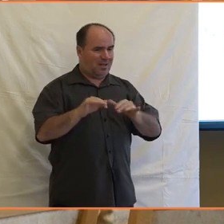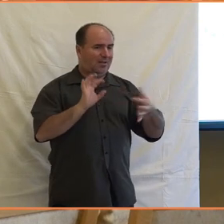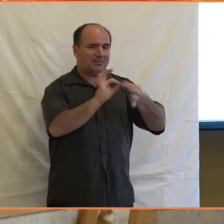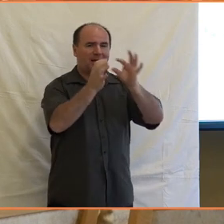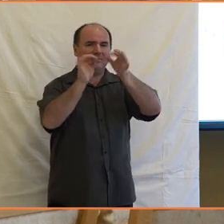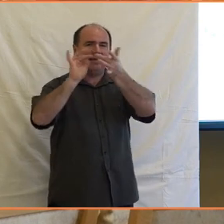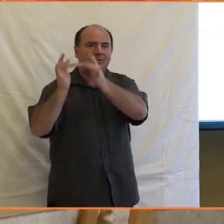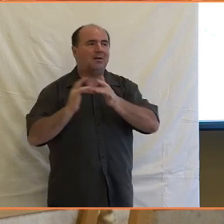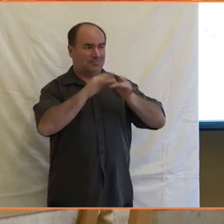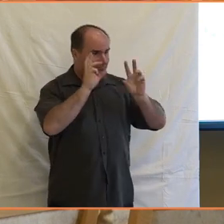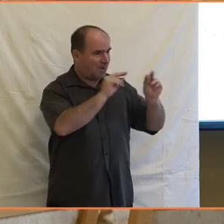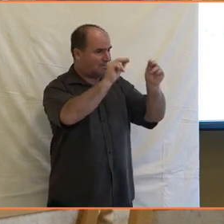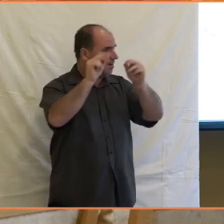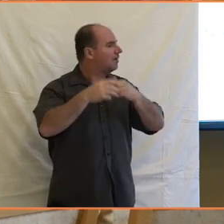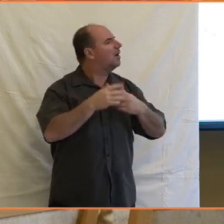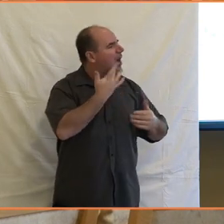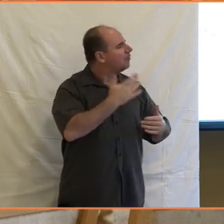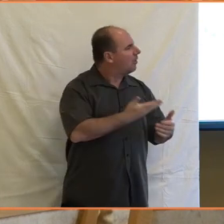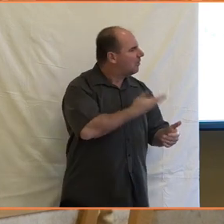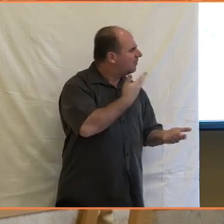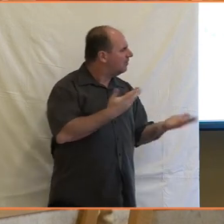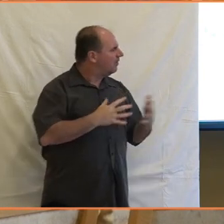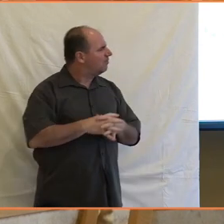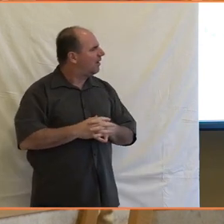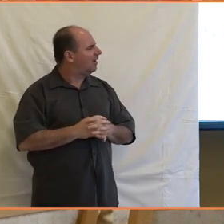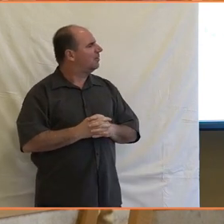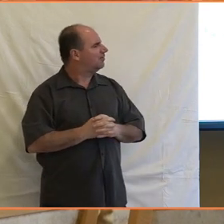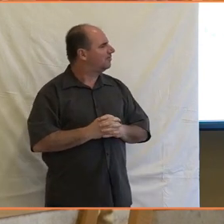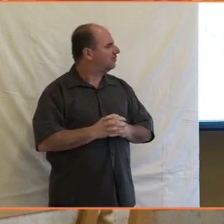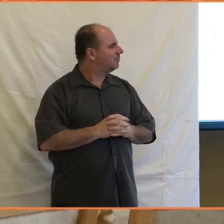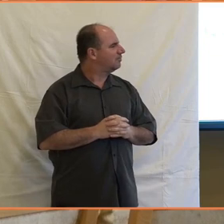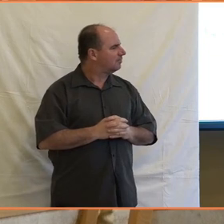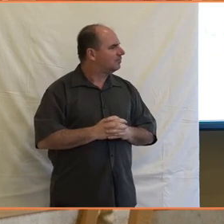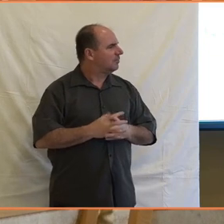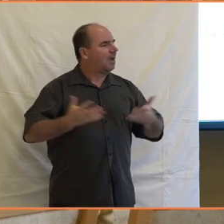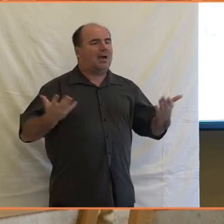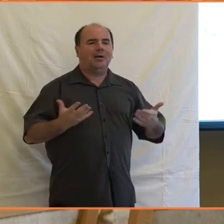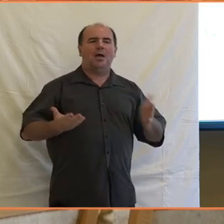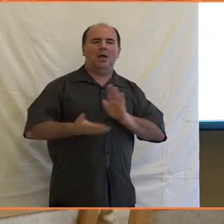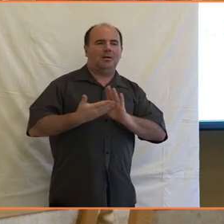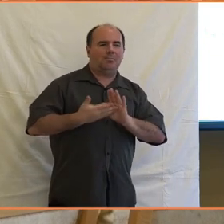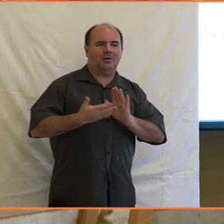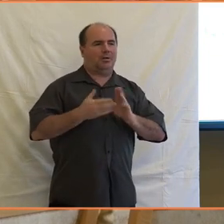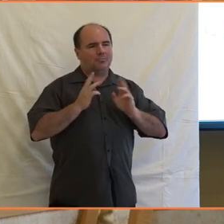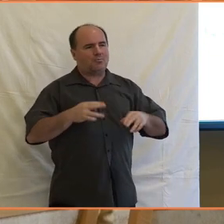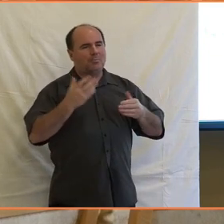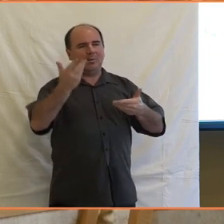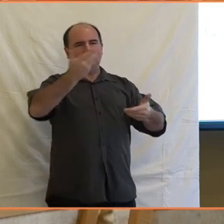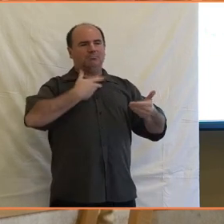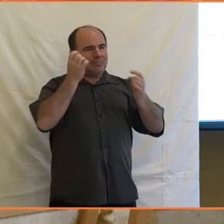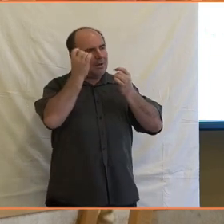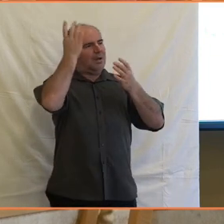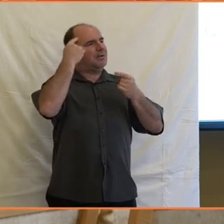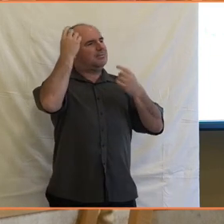popasovali, jestli bys k tomu mohl něco říct, kde se třeba můžeme inspirovat, nebo jaký jsou